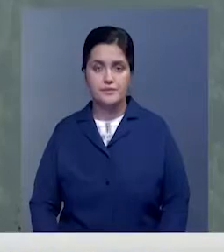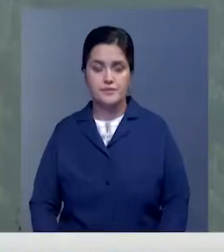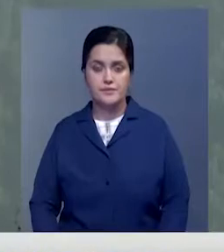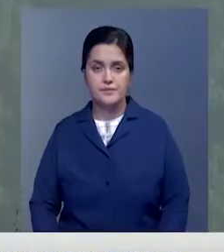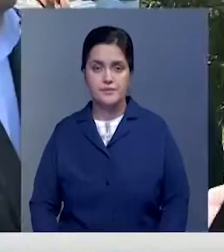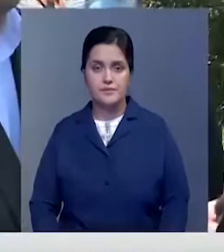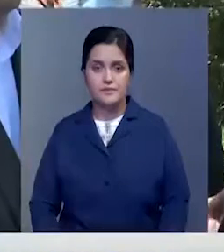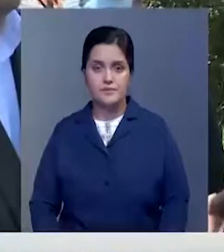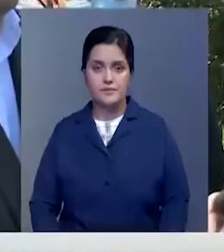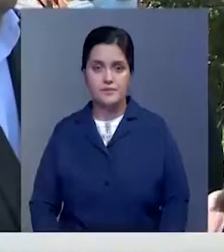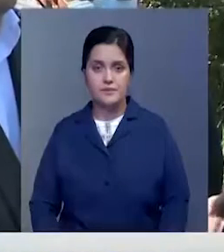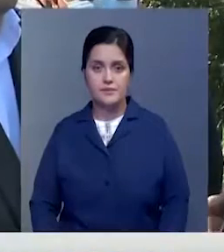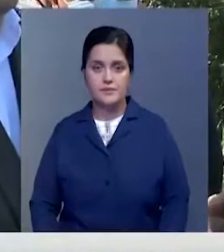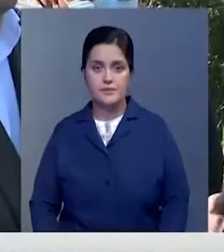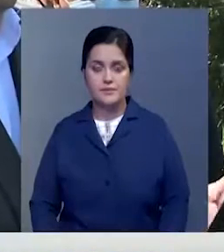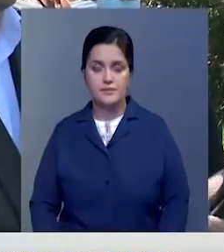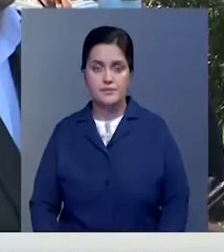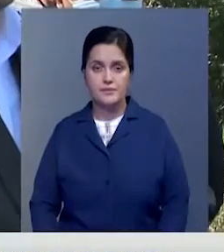Вот здесь нужно